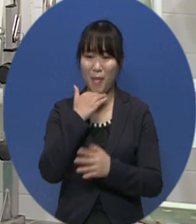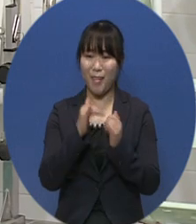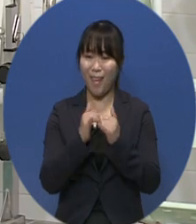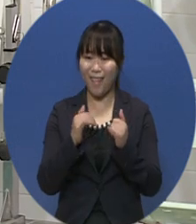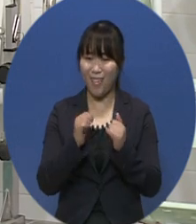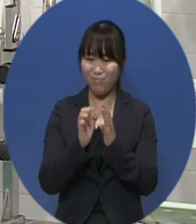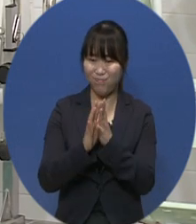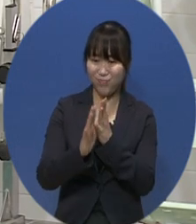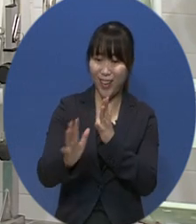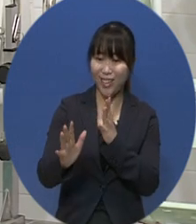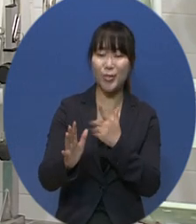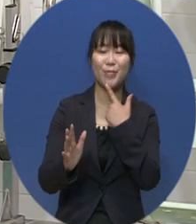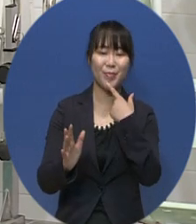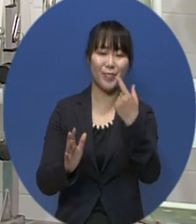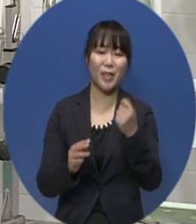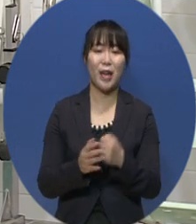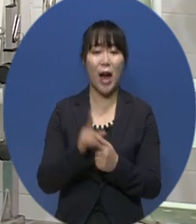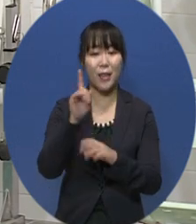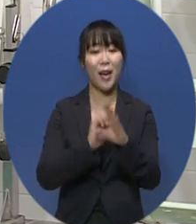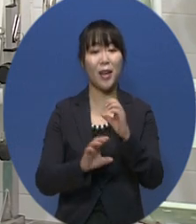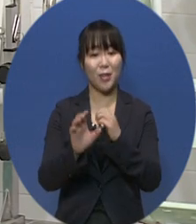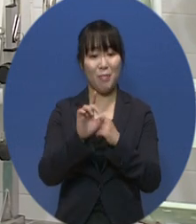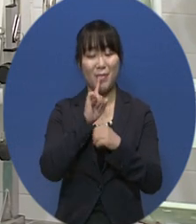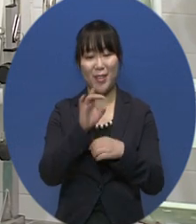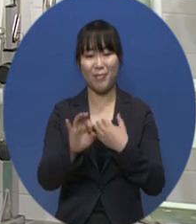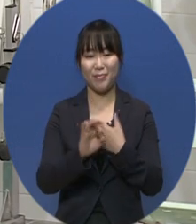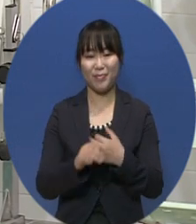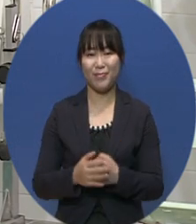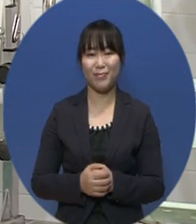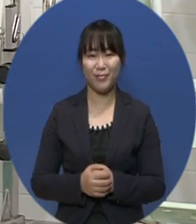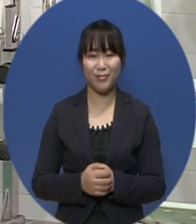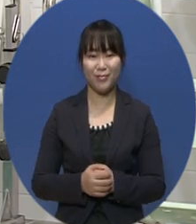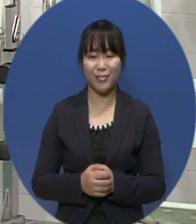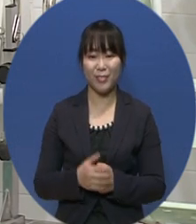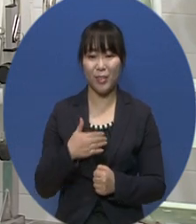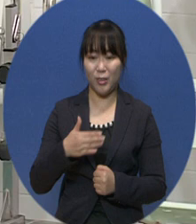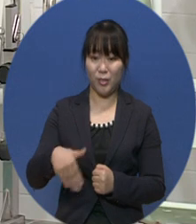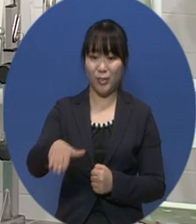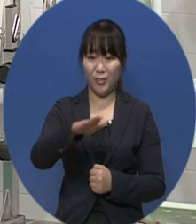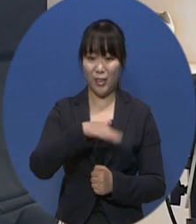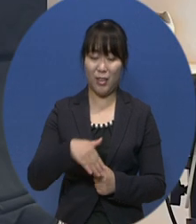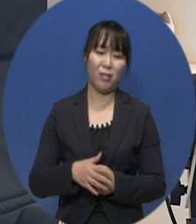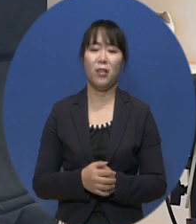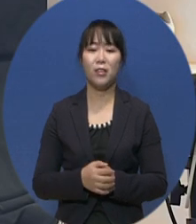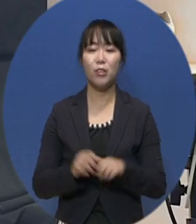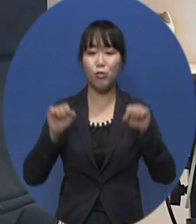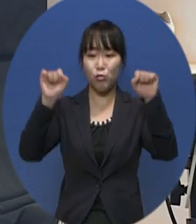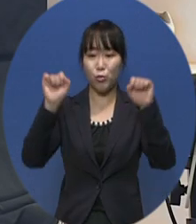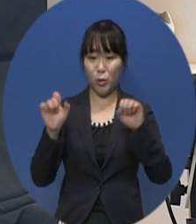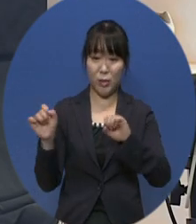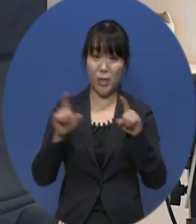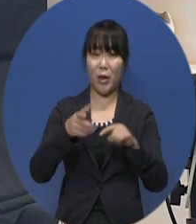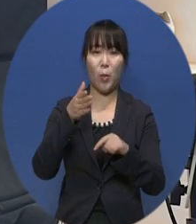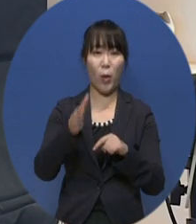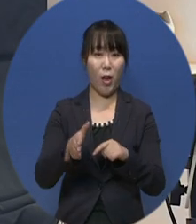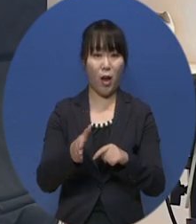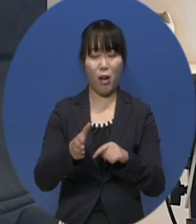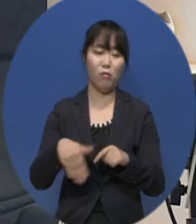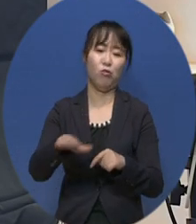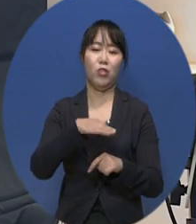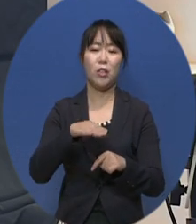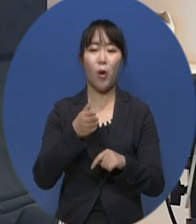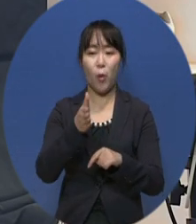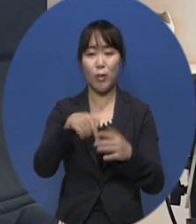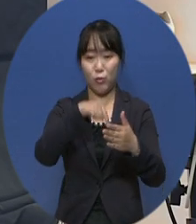네. 그리고 또 하나만 더 말씀드리면 네, 네. 네. 저희가 이제 운동재활과라고 우리나라에서는 네.